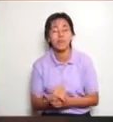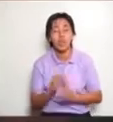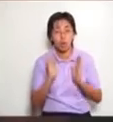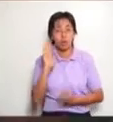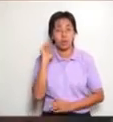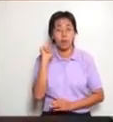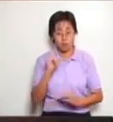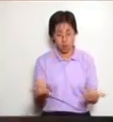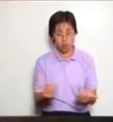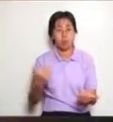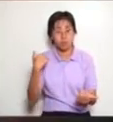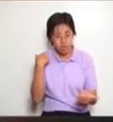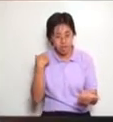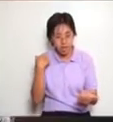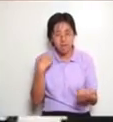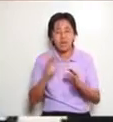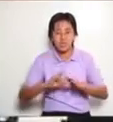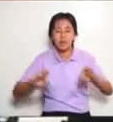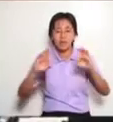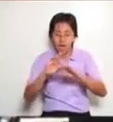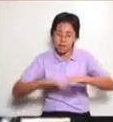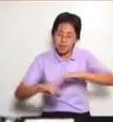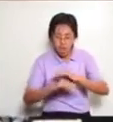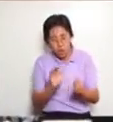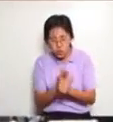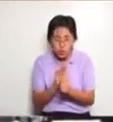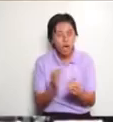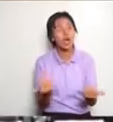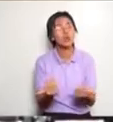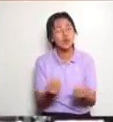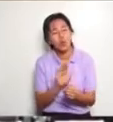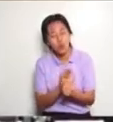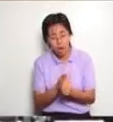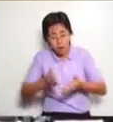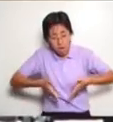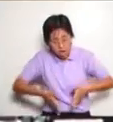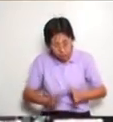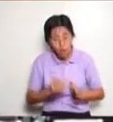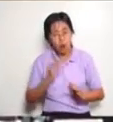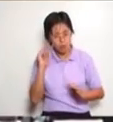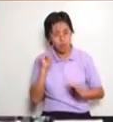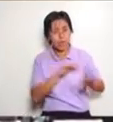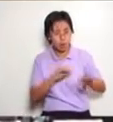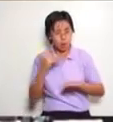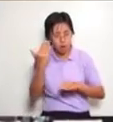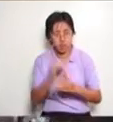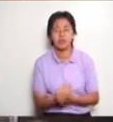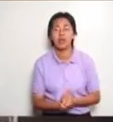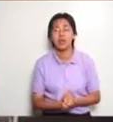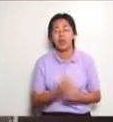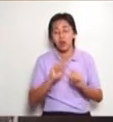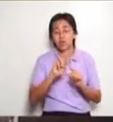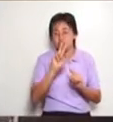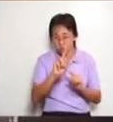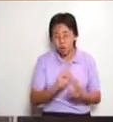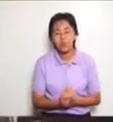ใครเป็พ่อเปแ่คนหนึ่งคุมีประจัยศ chat พ เพงพ่อไมฟึงเฝอให้เค้าก่อนนะคอยทำใหเค้าเกิดอี้ 2 คตองพ้อมจะรั